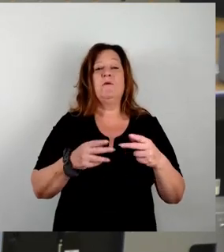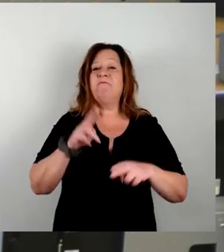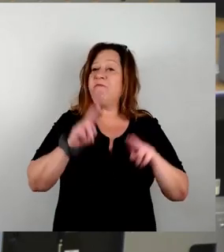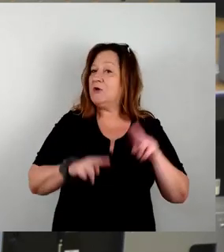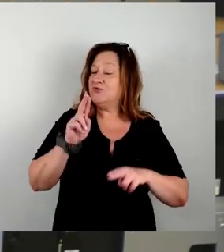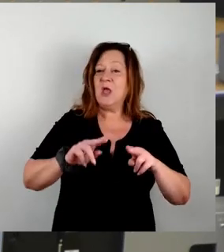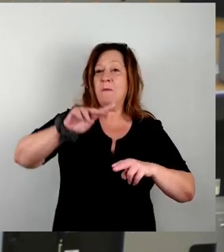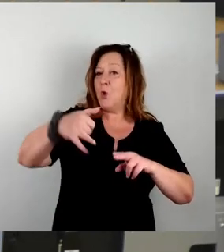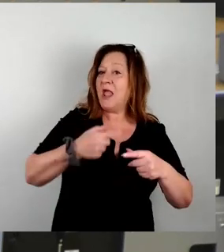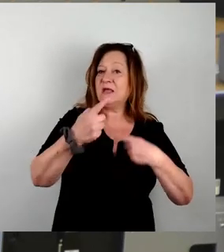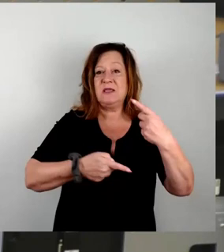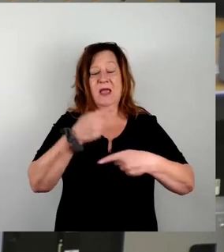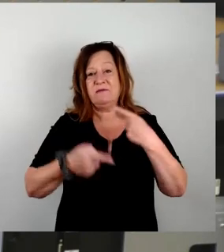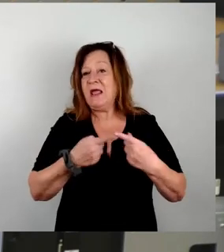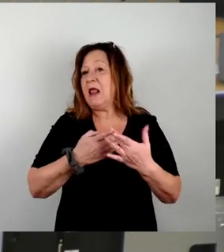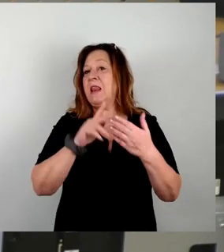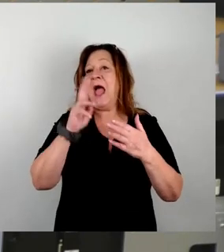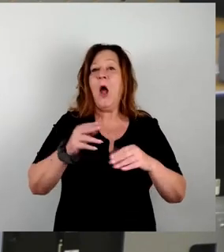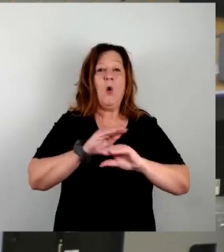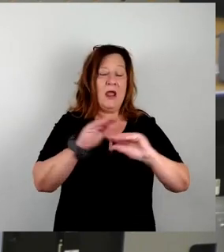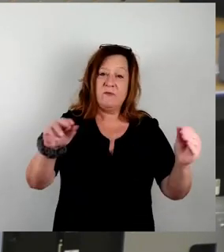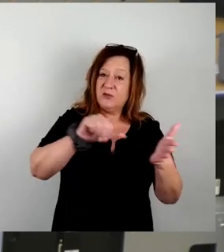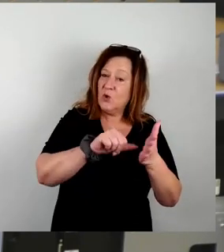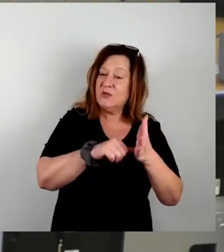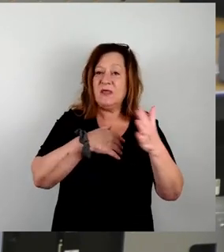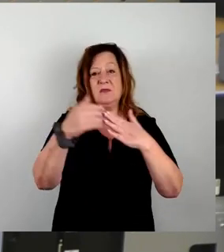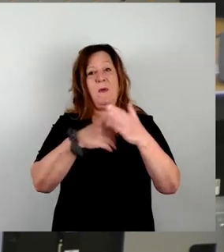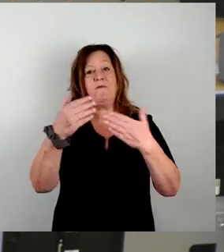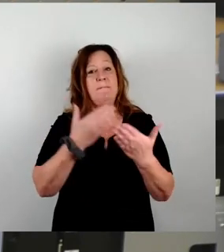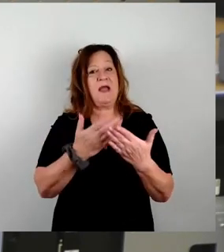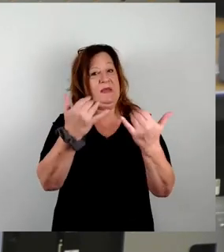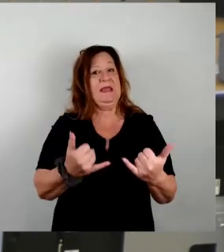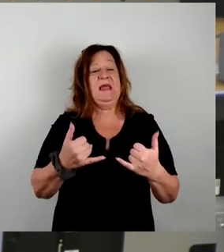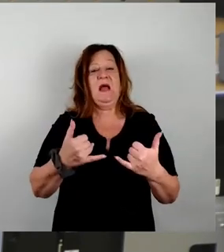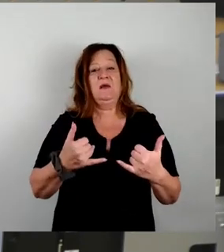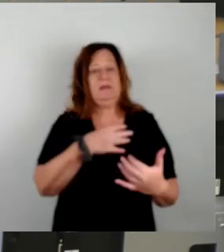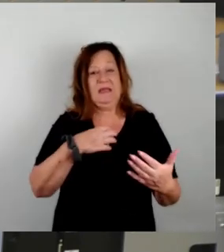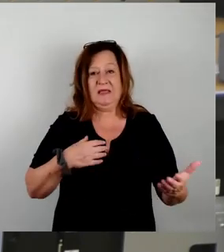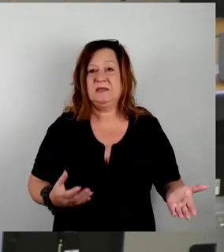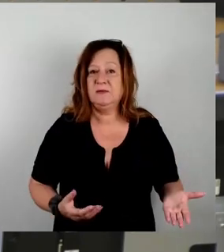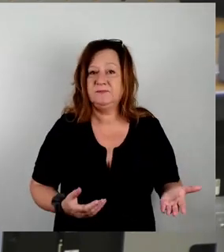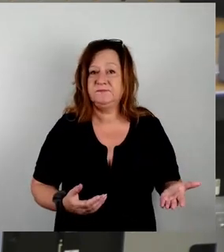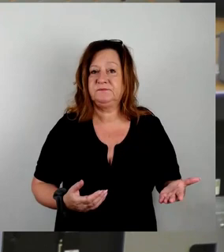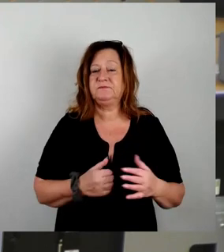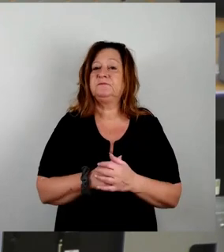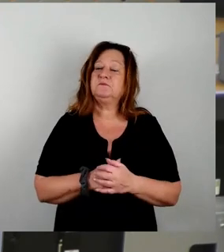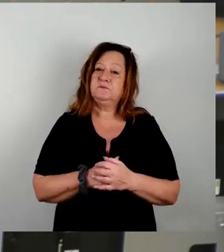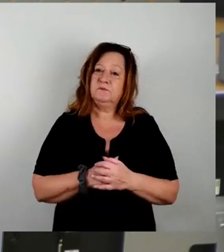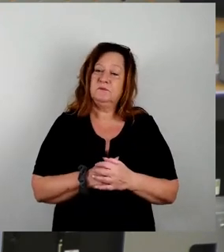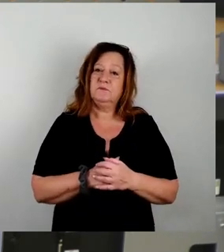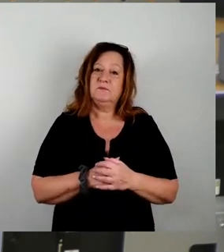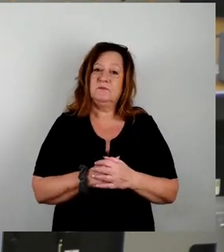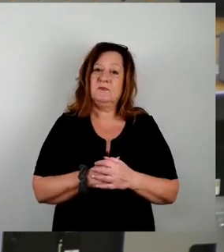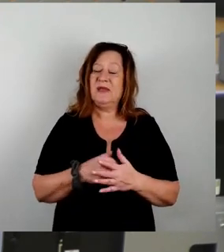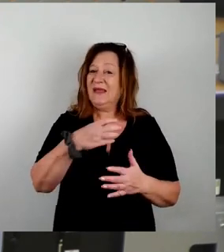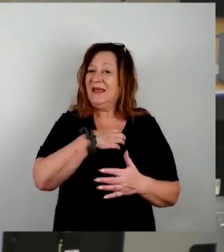und Innovationszentren, beispielsweise auch hier in Dresden. Darüber hinaus soll es natürlich eine Leuchtturmwirkung entwickeln. Dresden